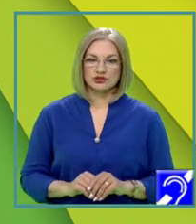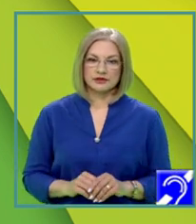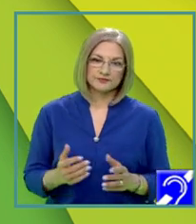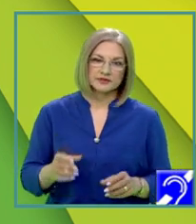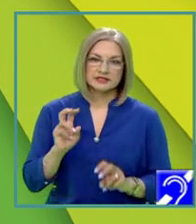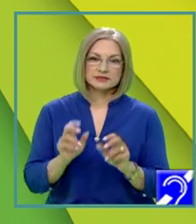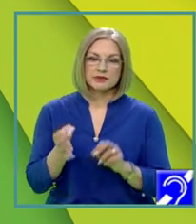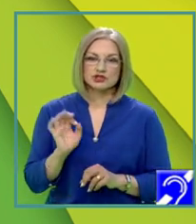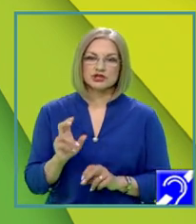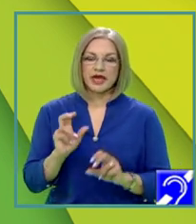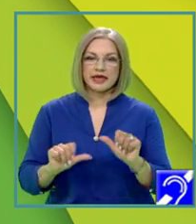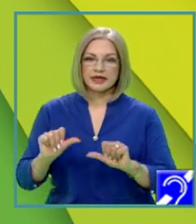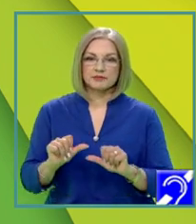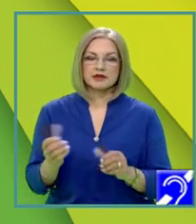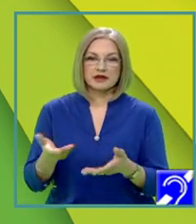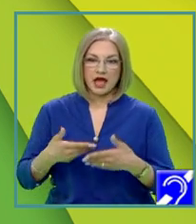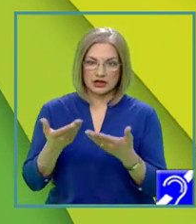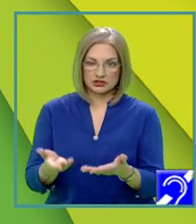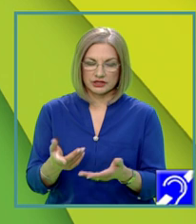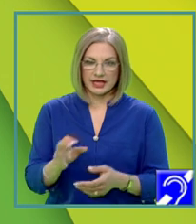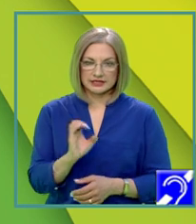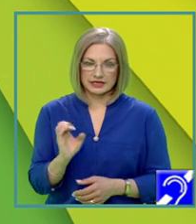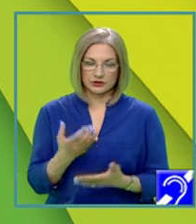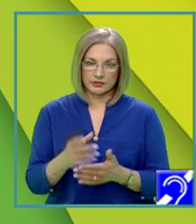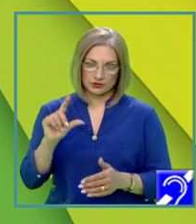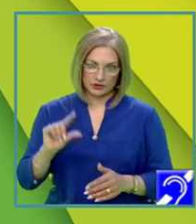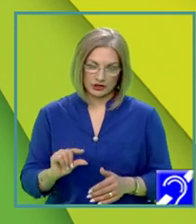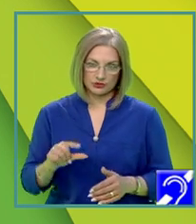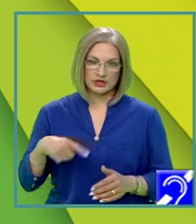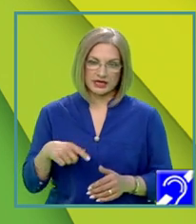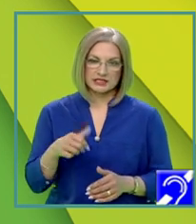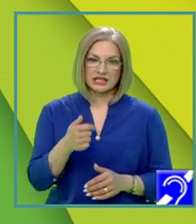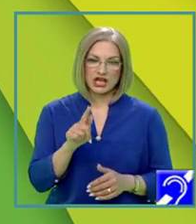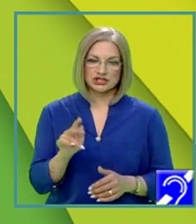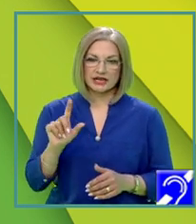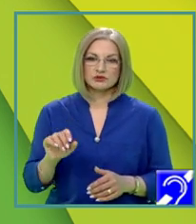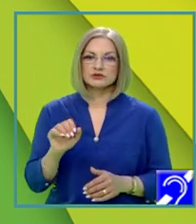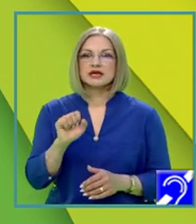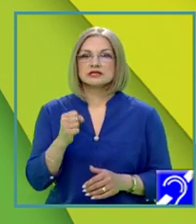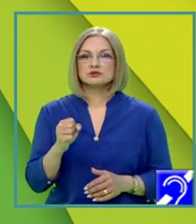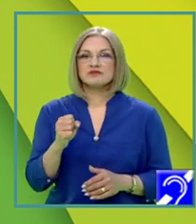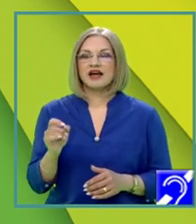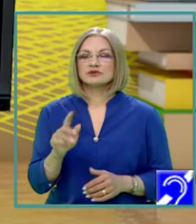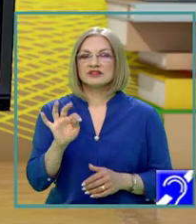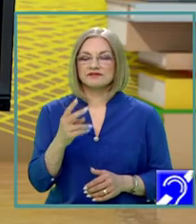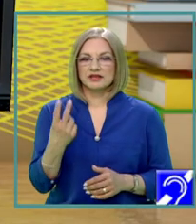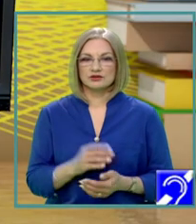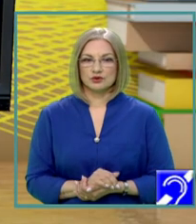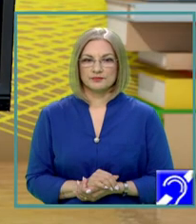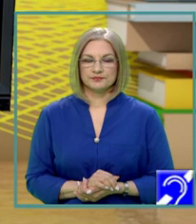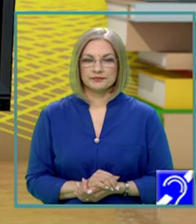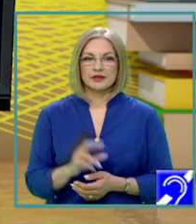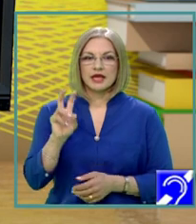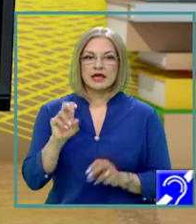specia chimică în care cedează electroni acceptați în procesul de reducere este agentul reducător adică sulfatul de fier 2 la